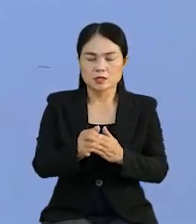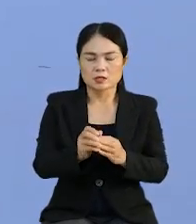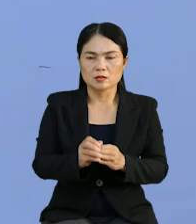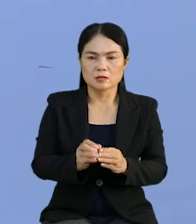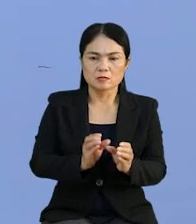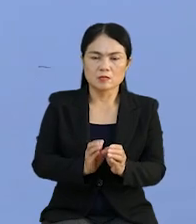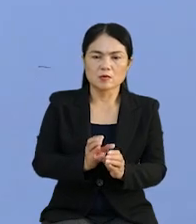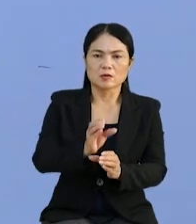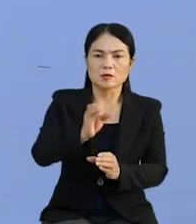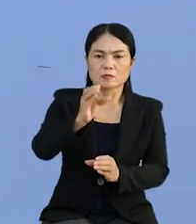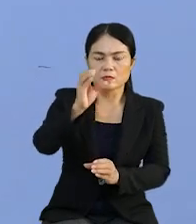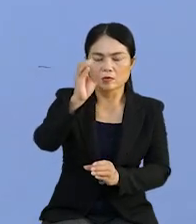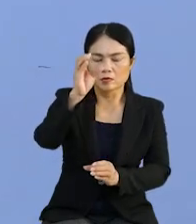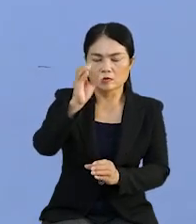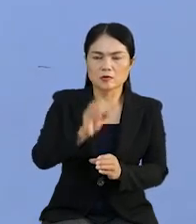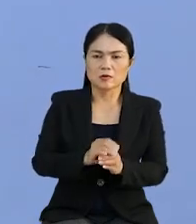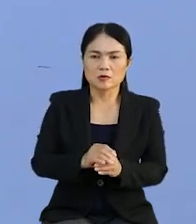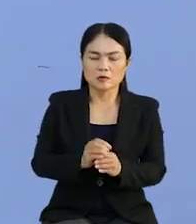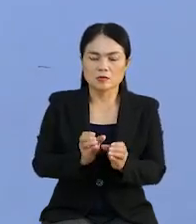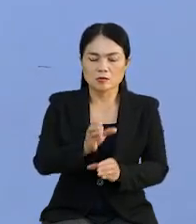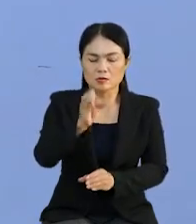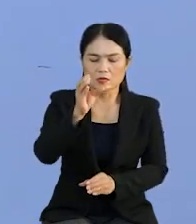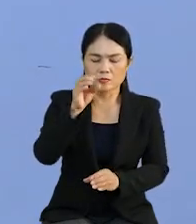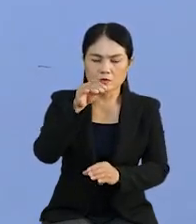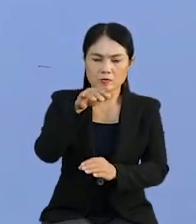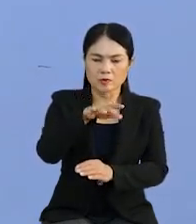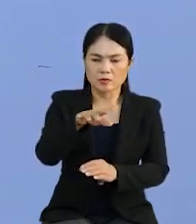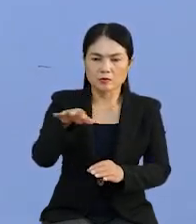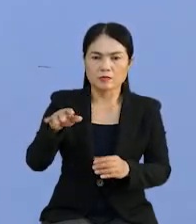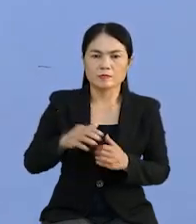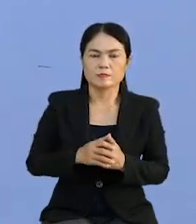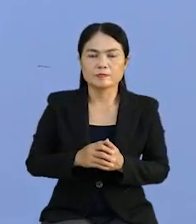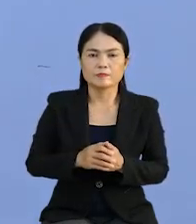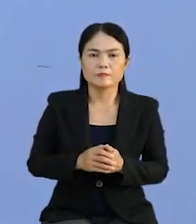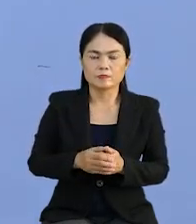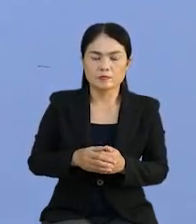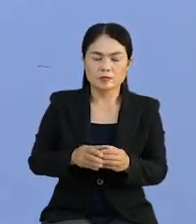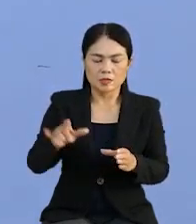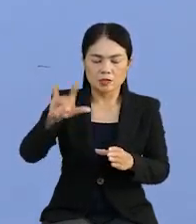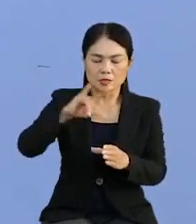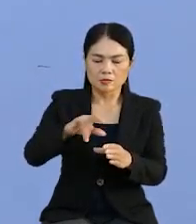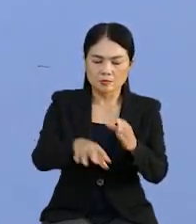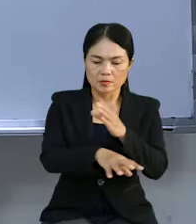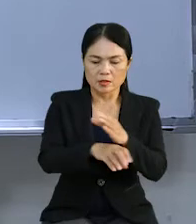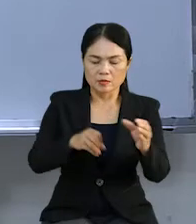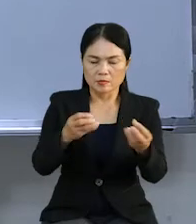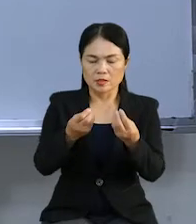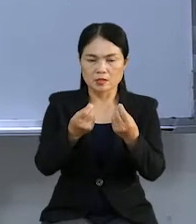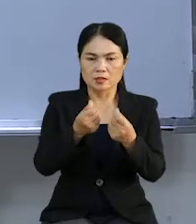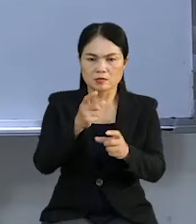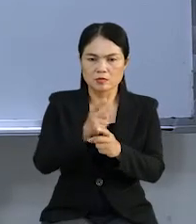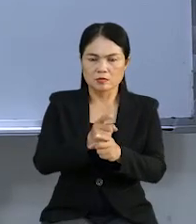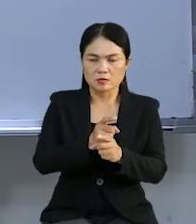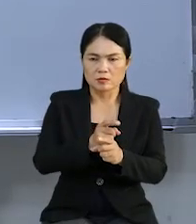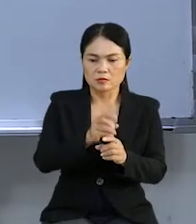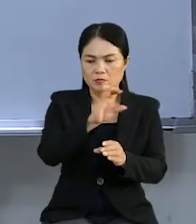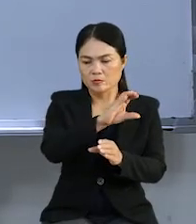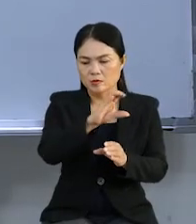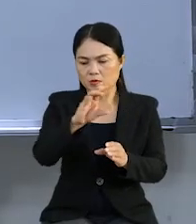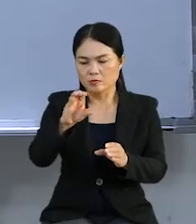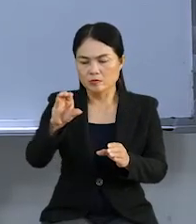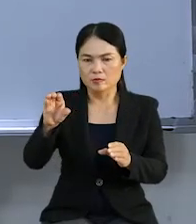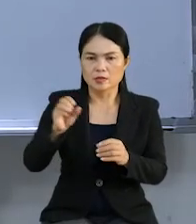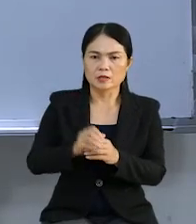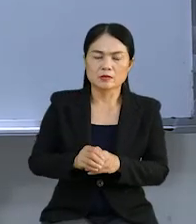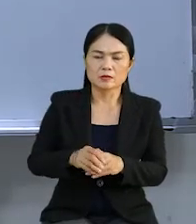าดบังลางคลังหัวบำปงบังโฮเปรงได้เกบอมปีขนมได้เตอโฮโจบำปงบังโ